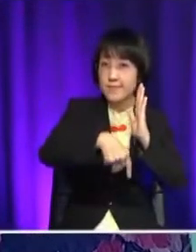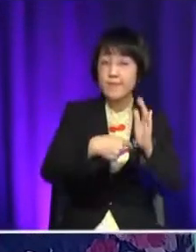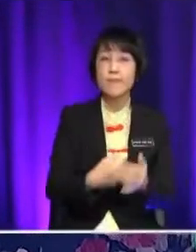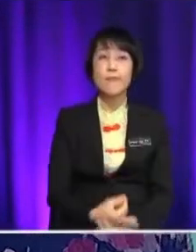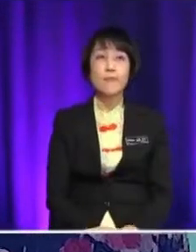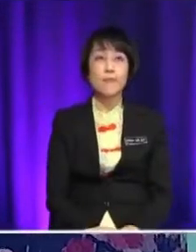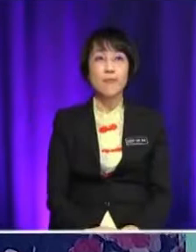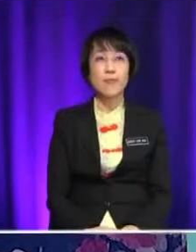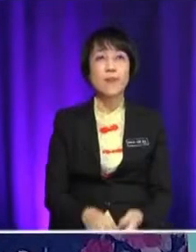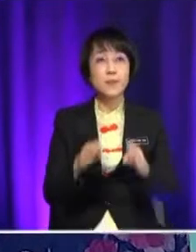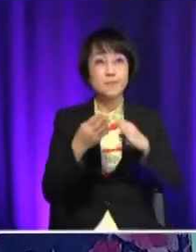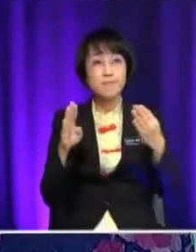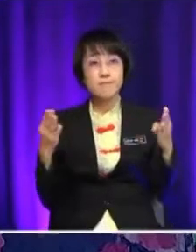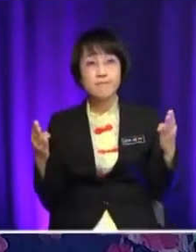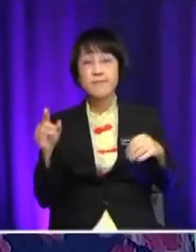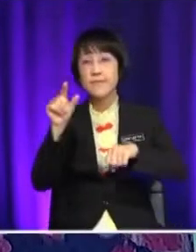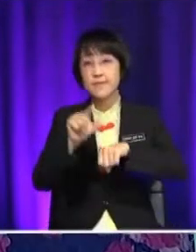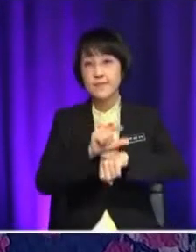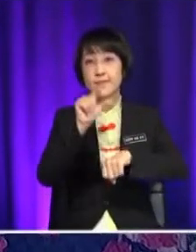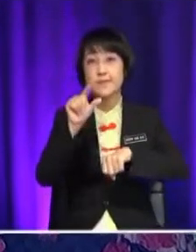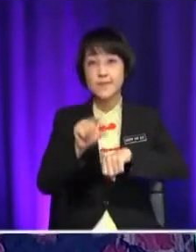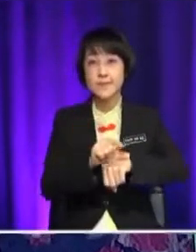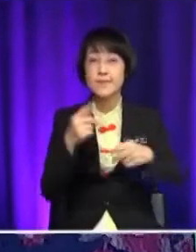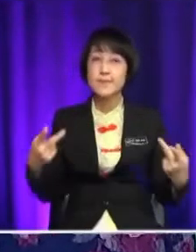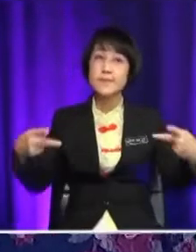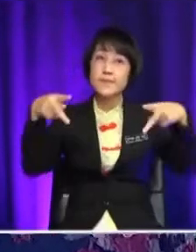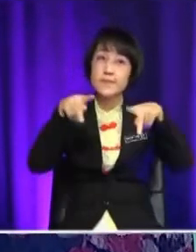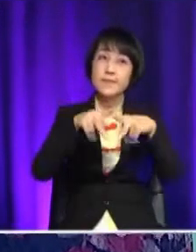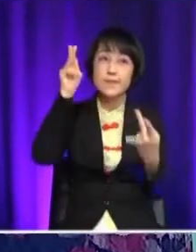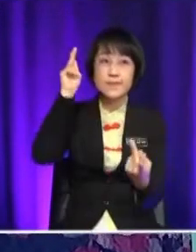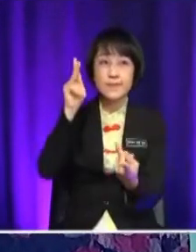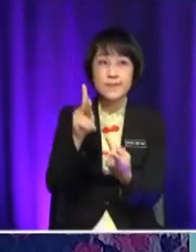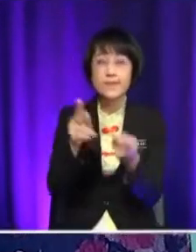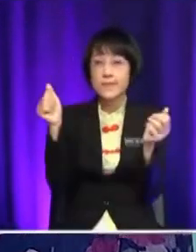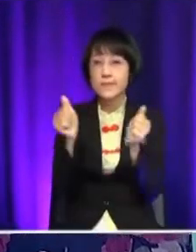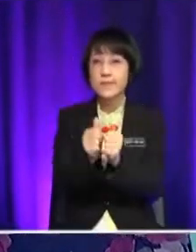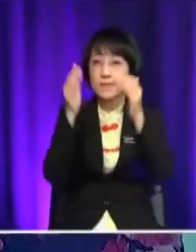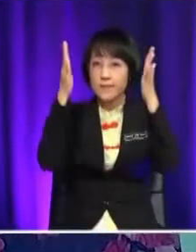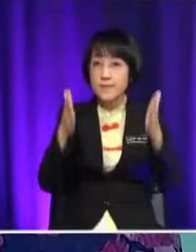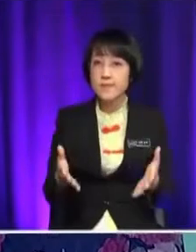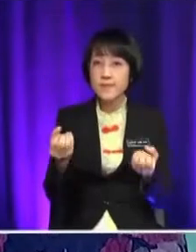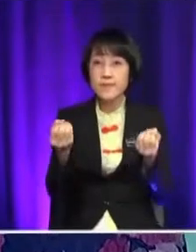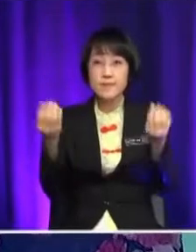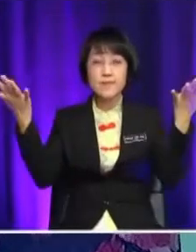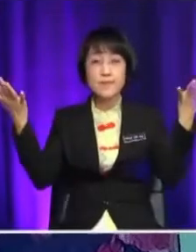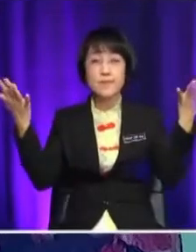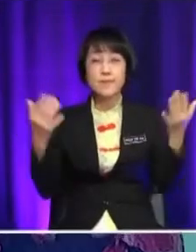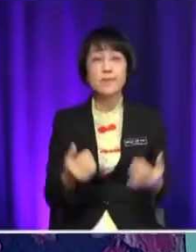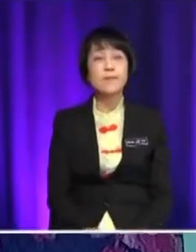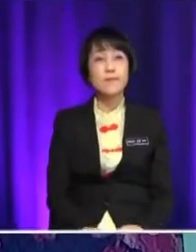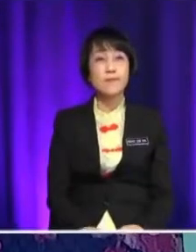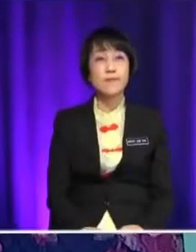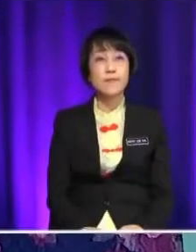biasa, bahasa yang perlu digunakan ini perlulah sesuai dengan khalayak. Sebab kita kena tahu pendengar kita